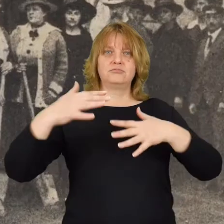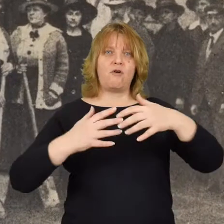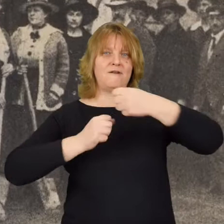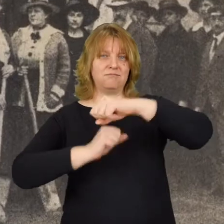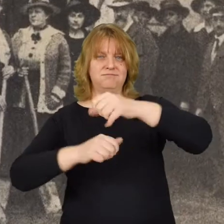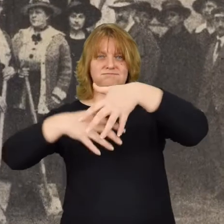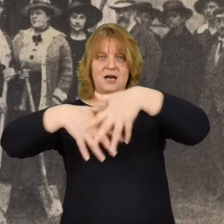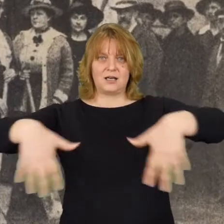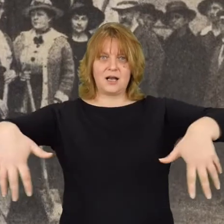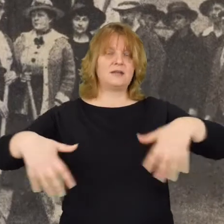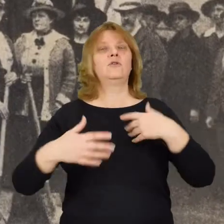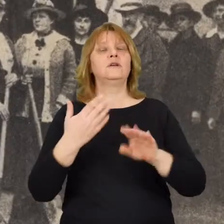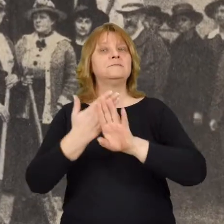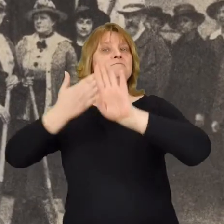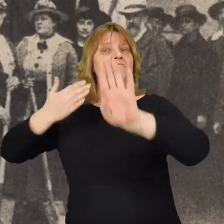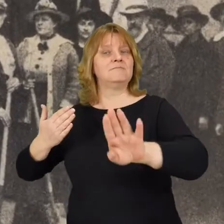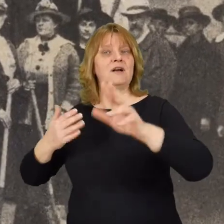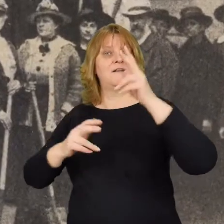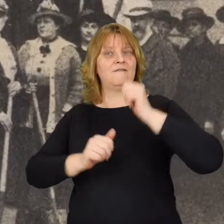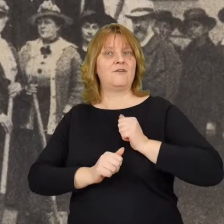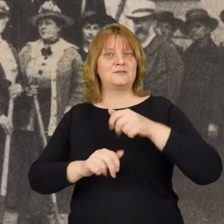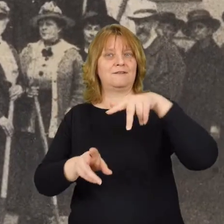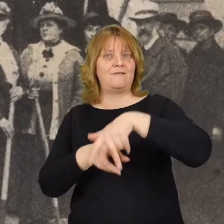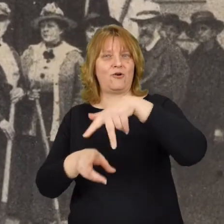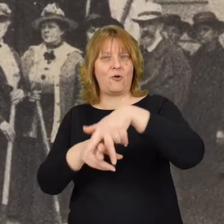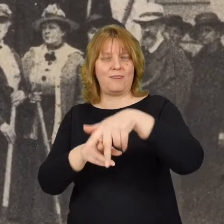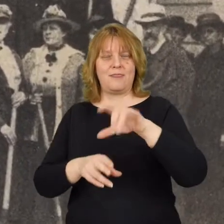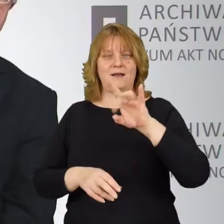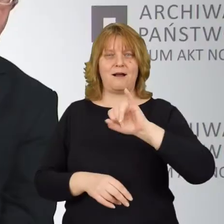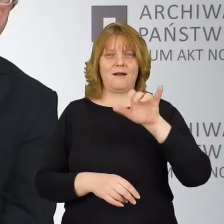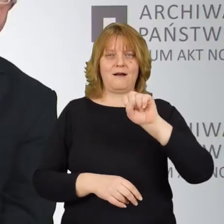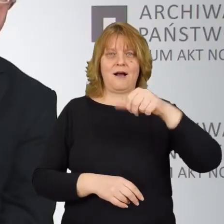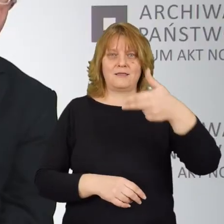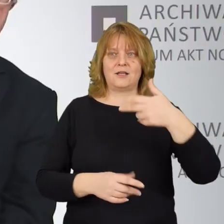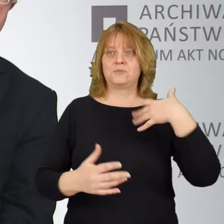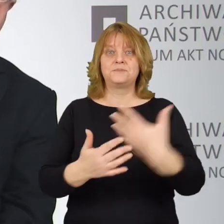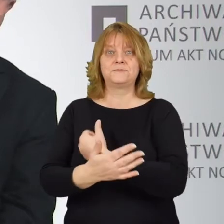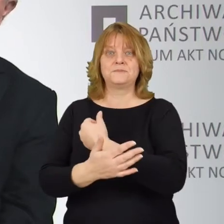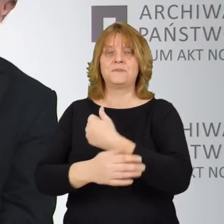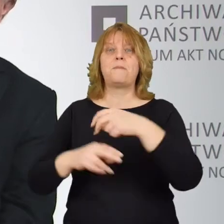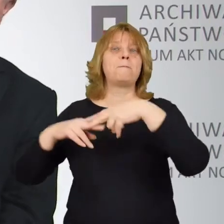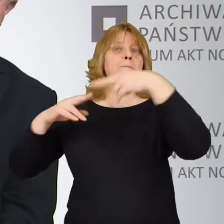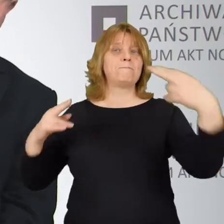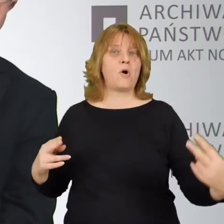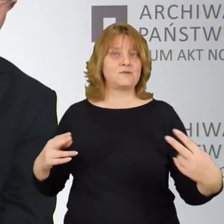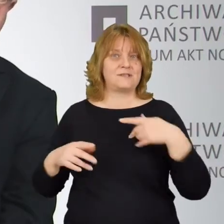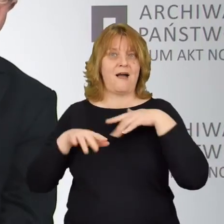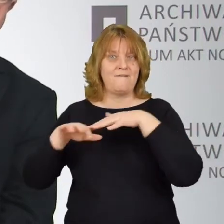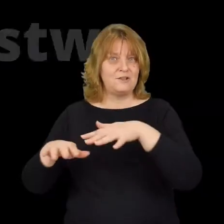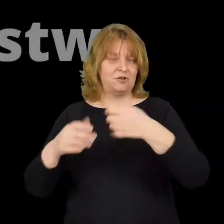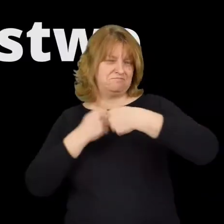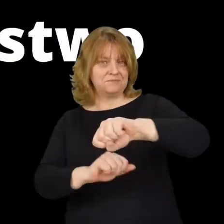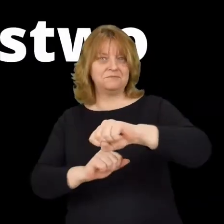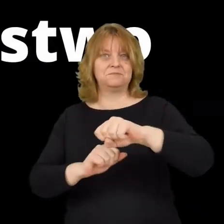przegrodzą oddziałom Armii Konnej Gajchana zdobycie przepraw, czyli mostu na Wiśle w